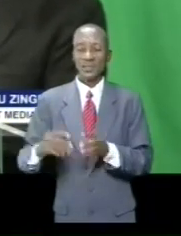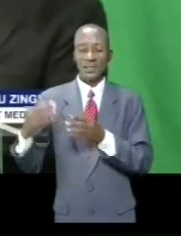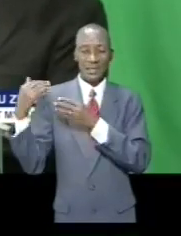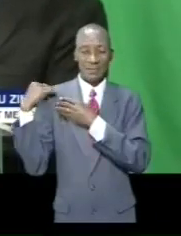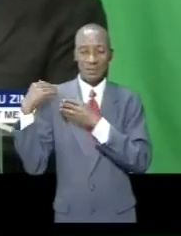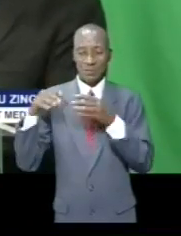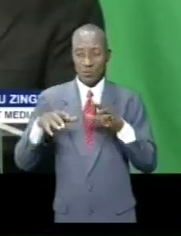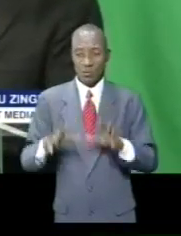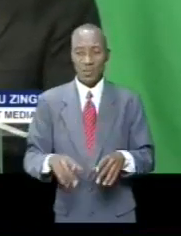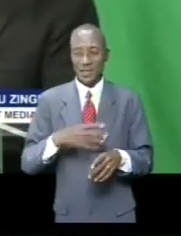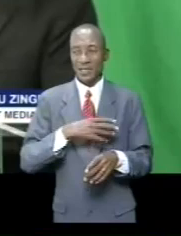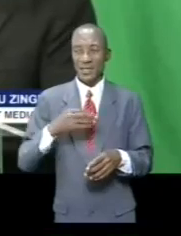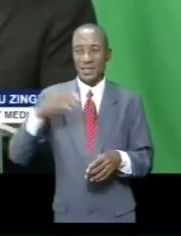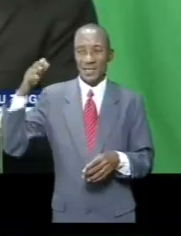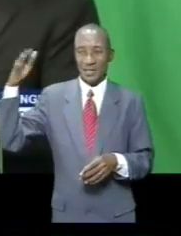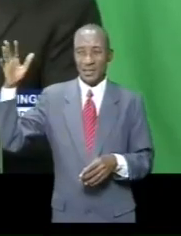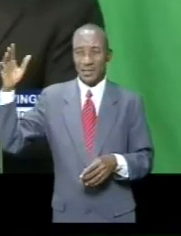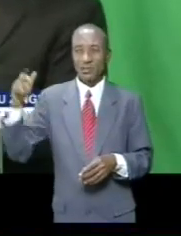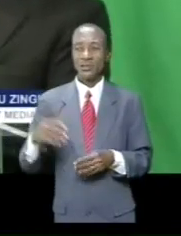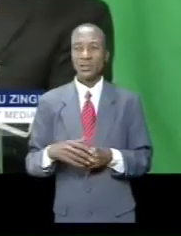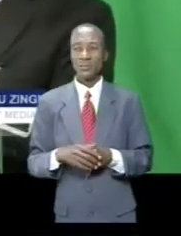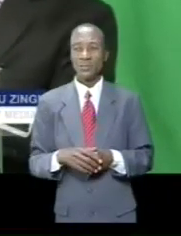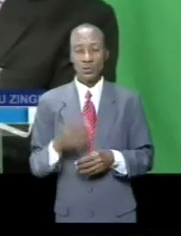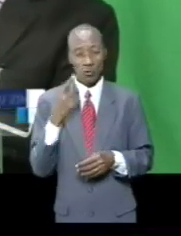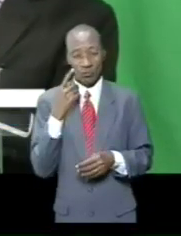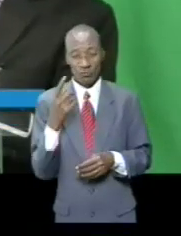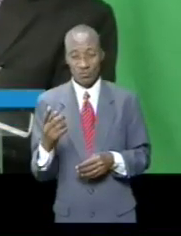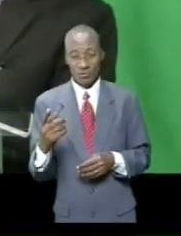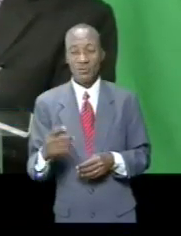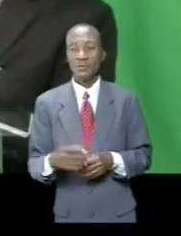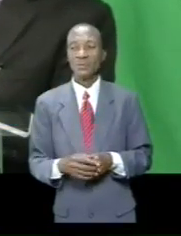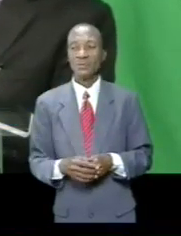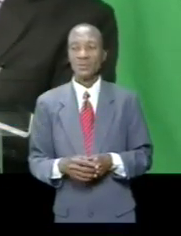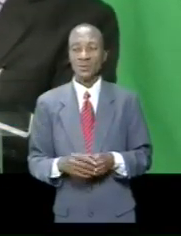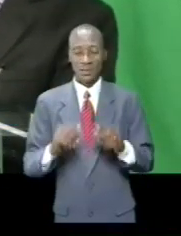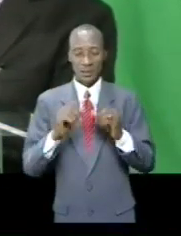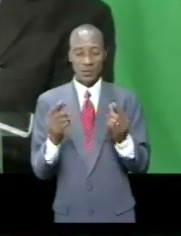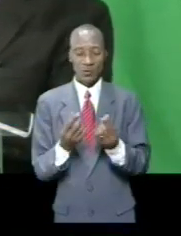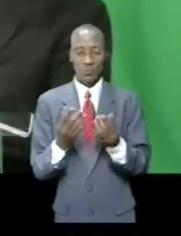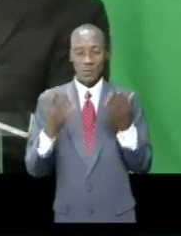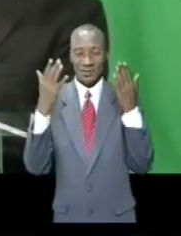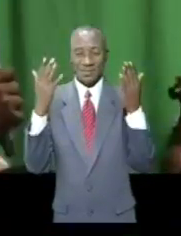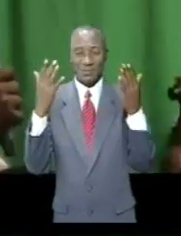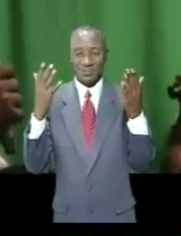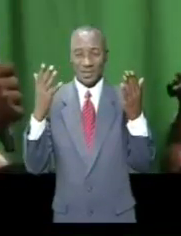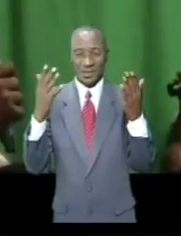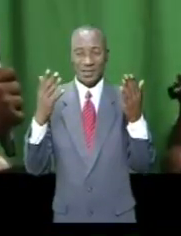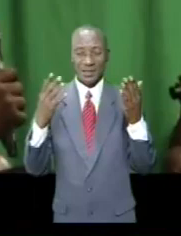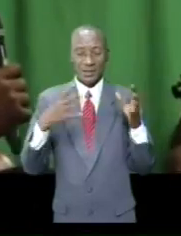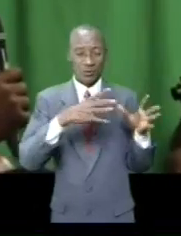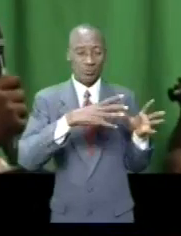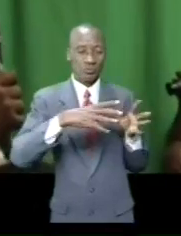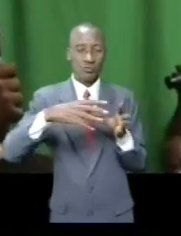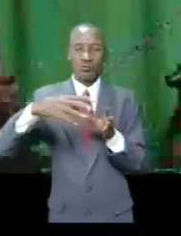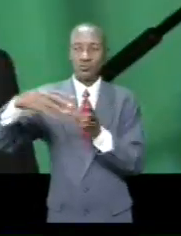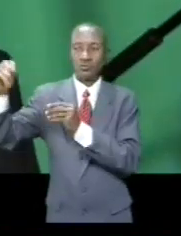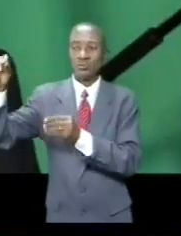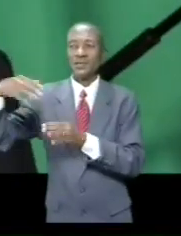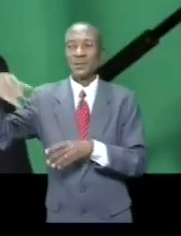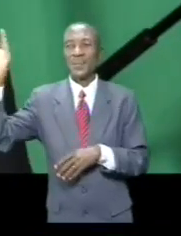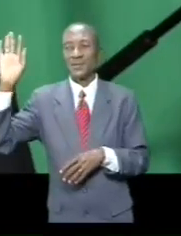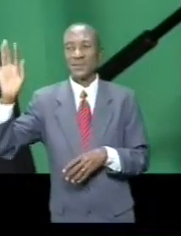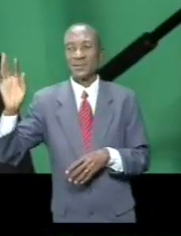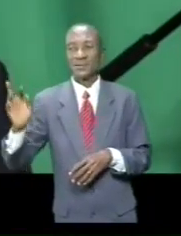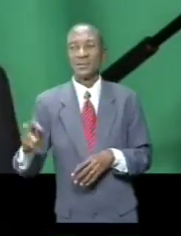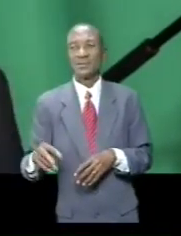et étrangers ont constaté le retrait effectif des troupes zambiennes. Un jeu de questions-réponses s'en est suivi